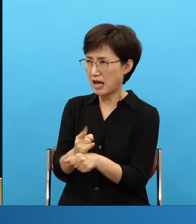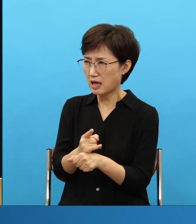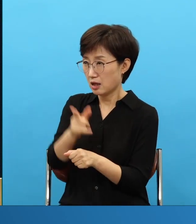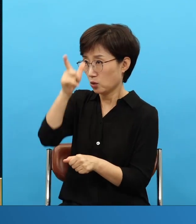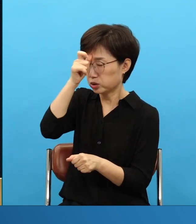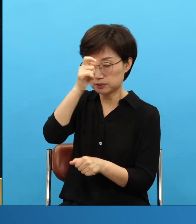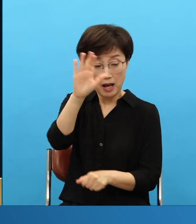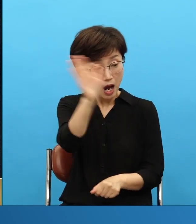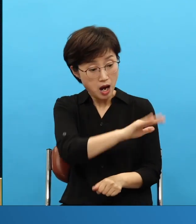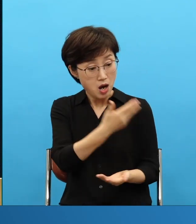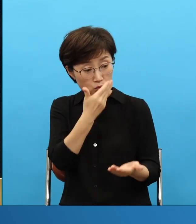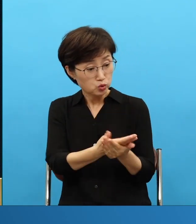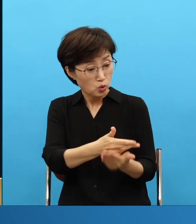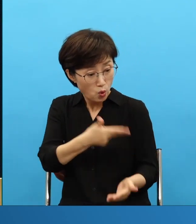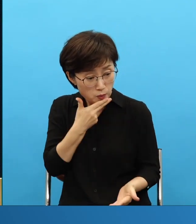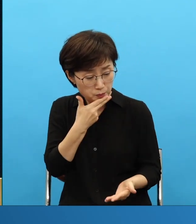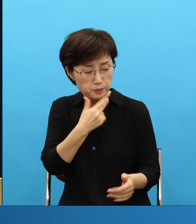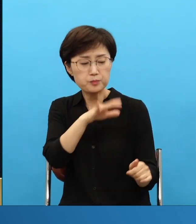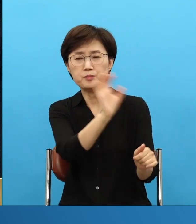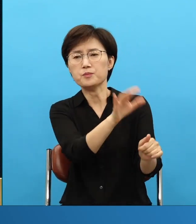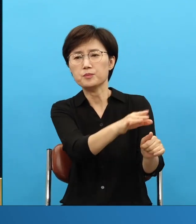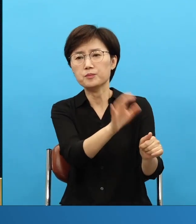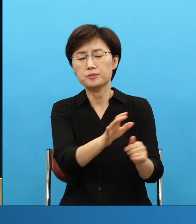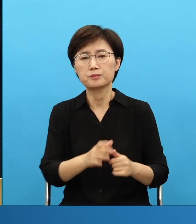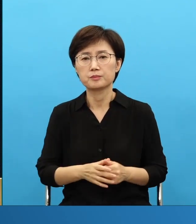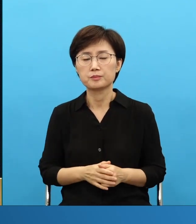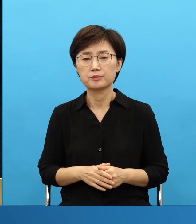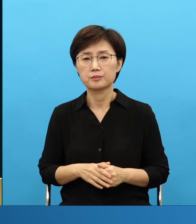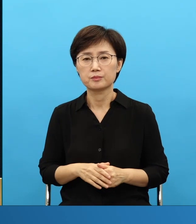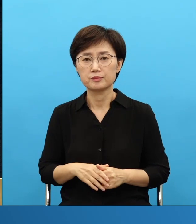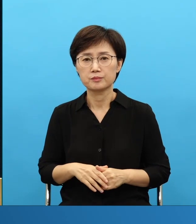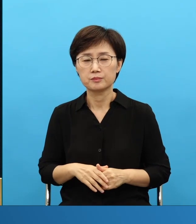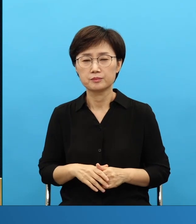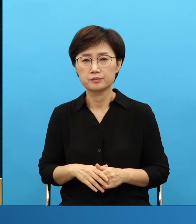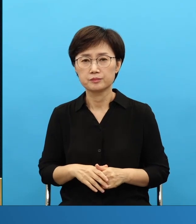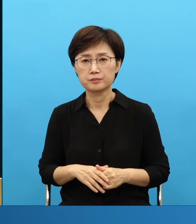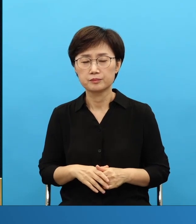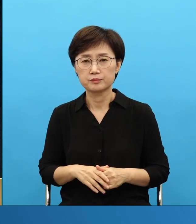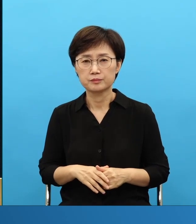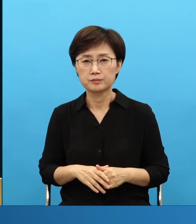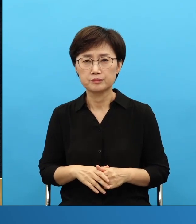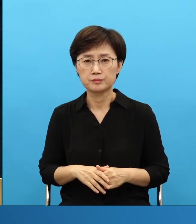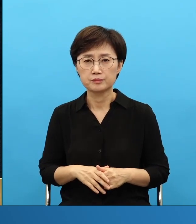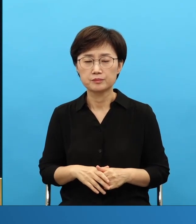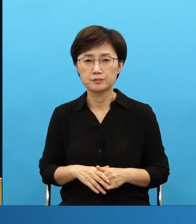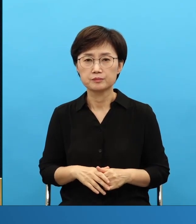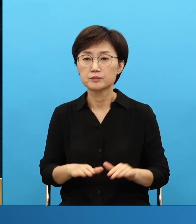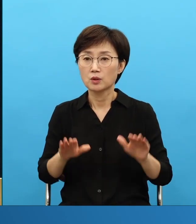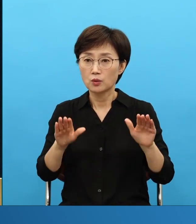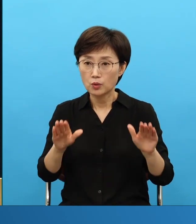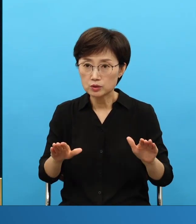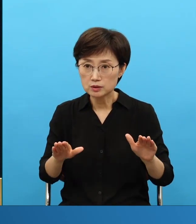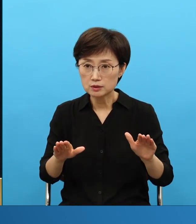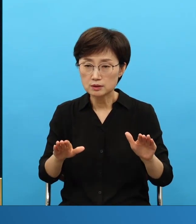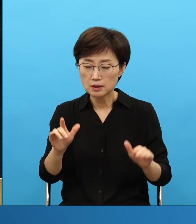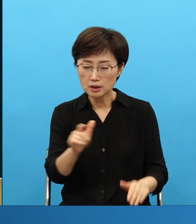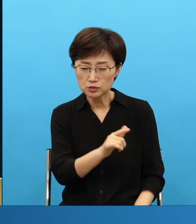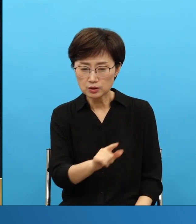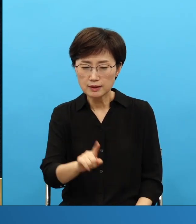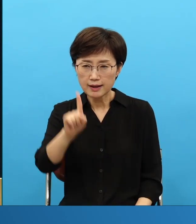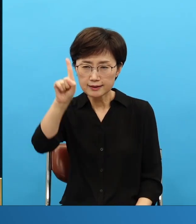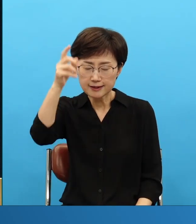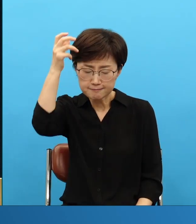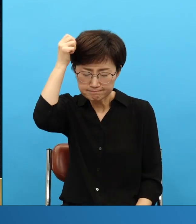so much strife and conflict in the church because of that matter. And so Paul is asking, why is it so important? 여러분 오늘 하나만 깨달으면 됩니다. You just